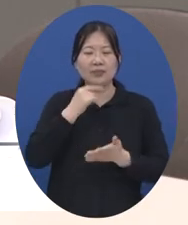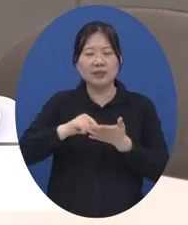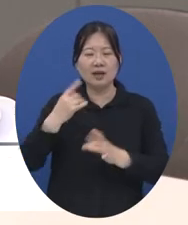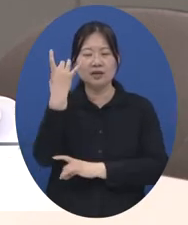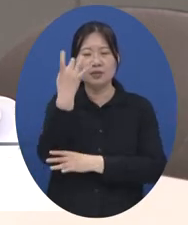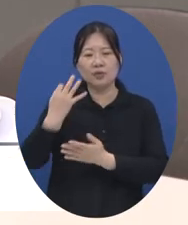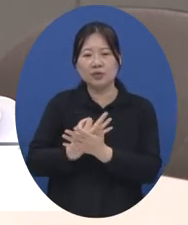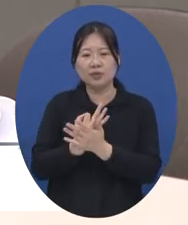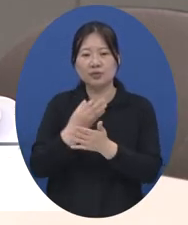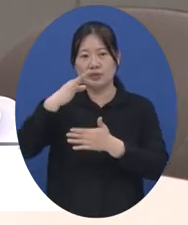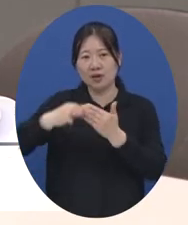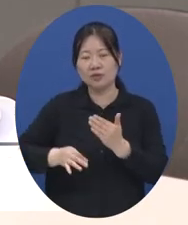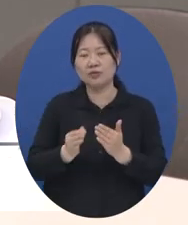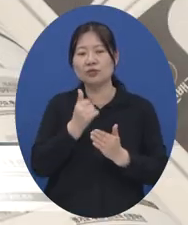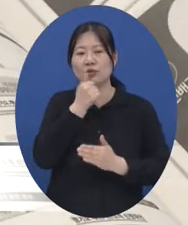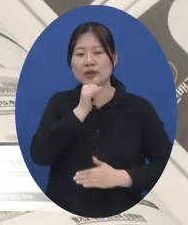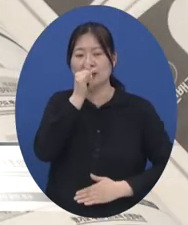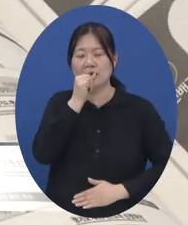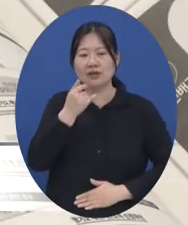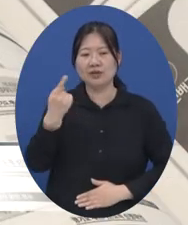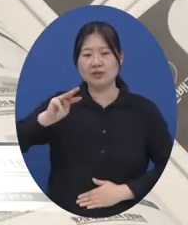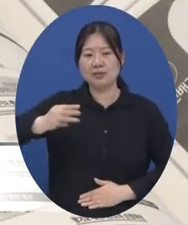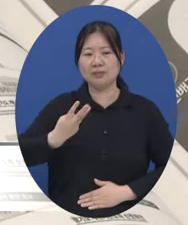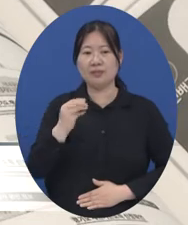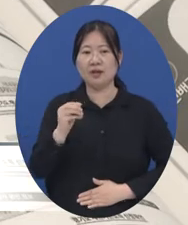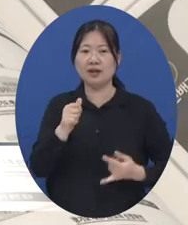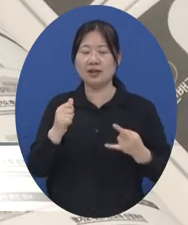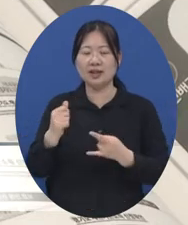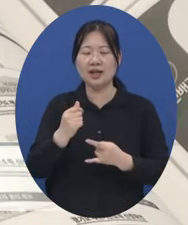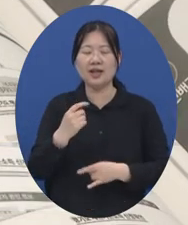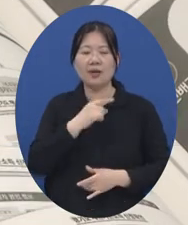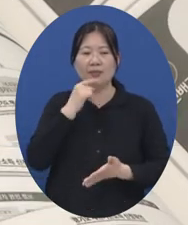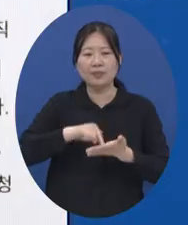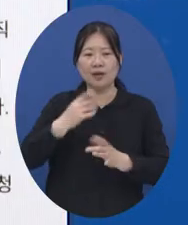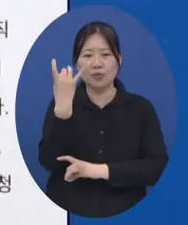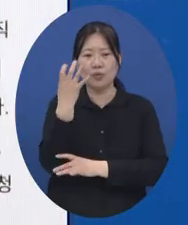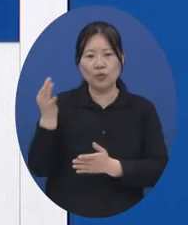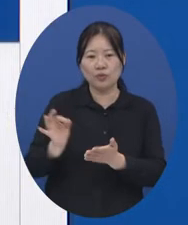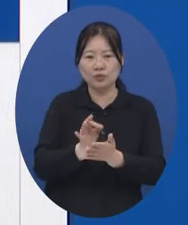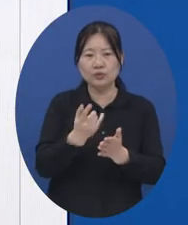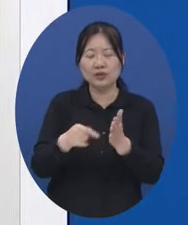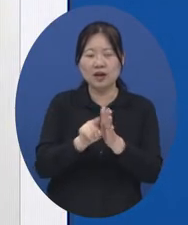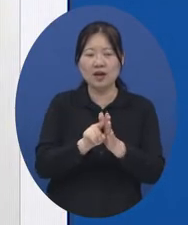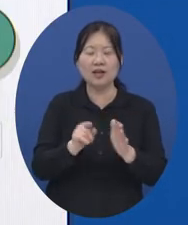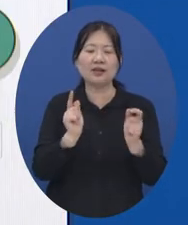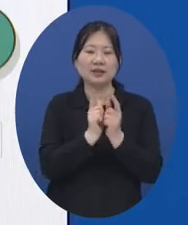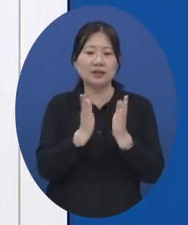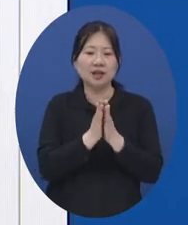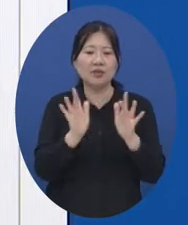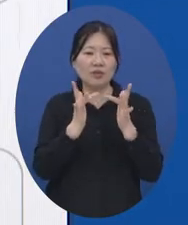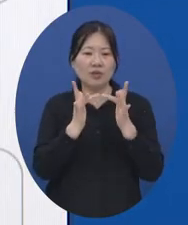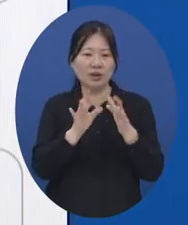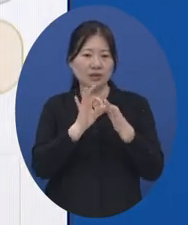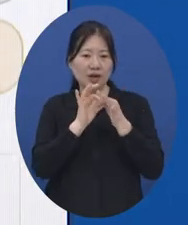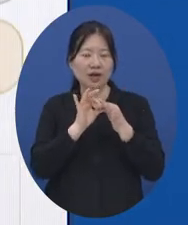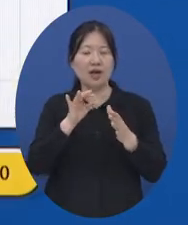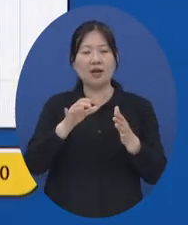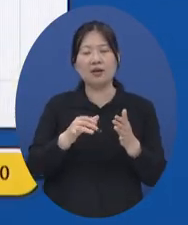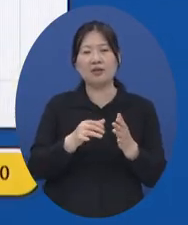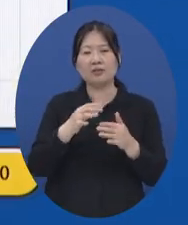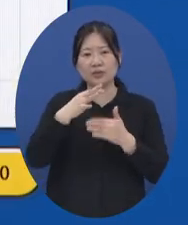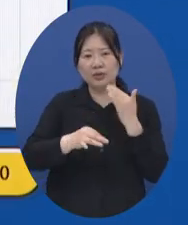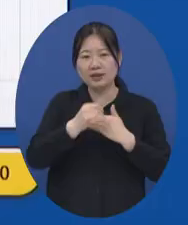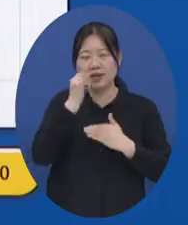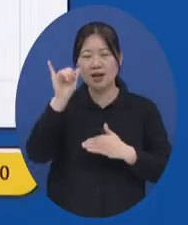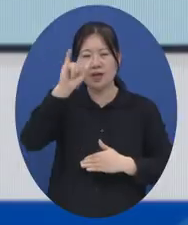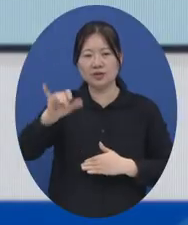소개됐습니다. 1,300만 명의 도민에게 재난 기본소득을 지급하기 위해 개발된 온 오프라인 시스템입니다. 전국 첫